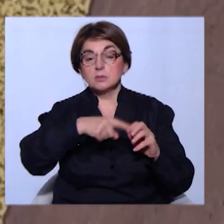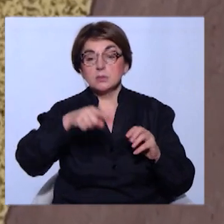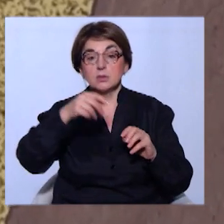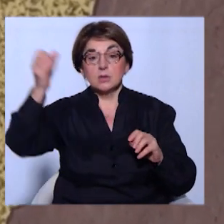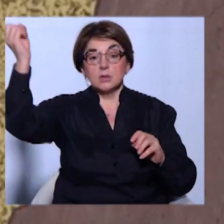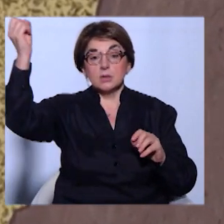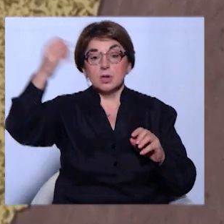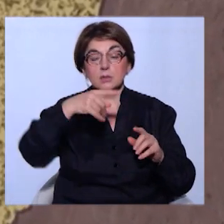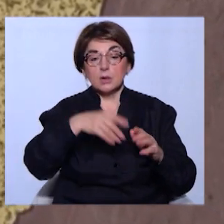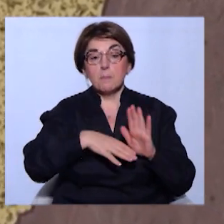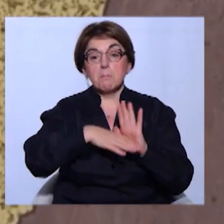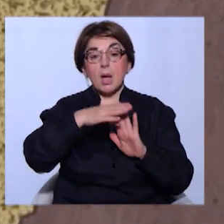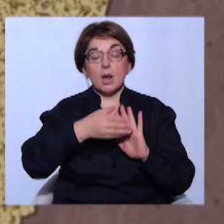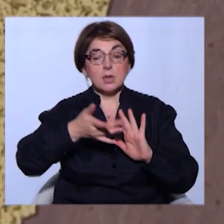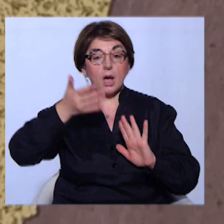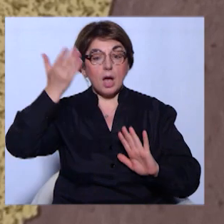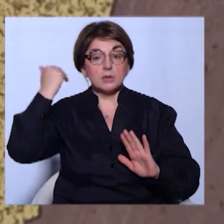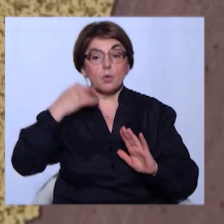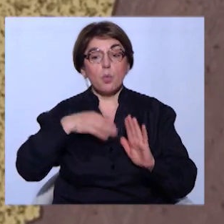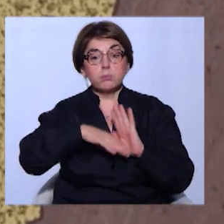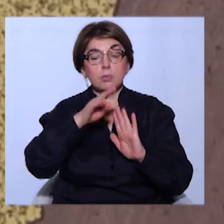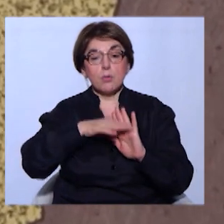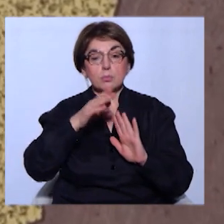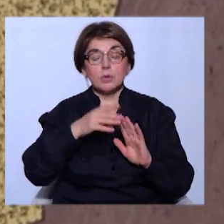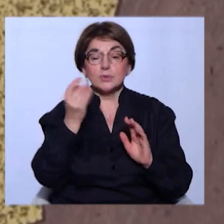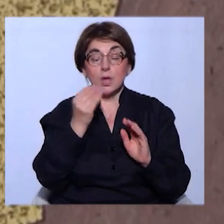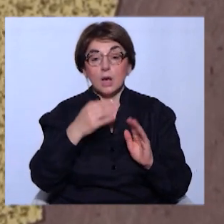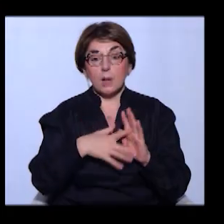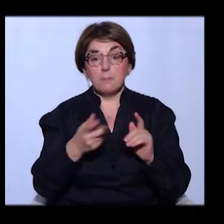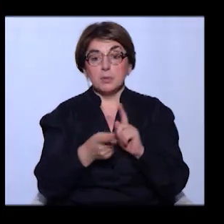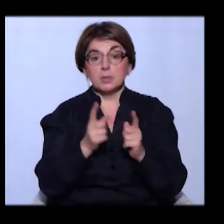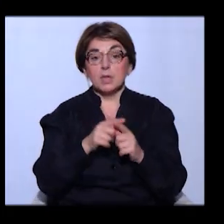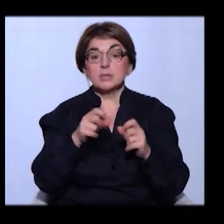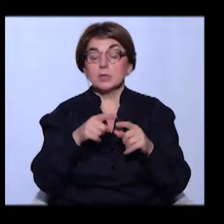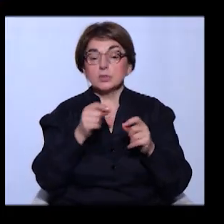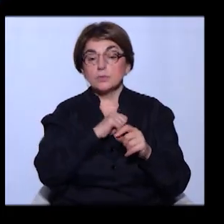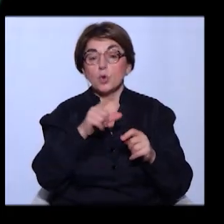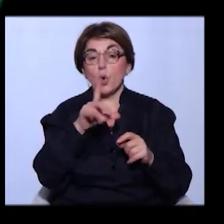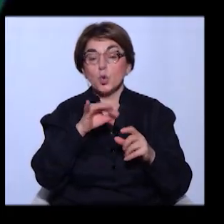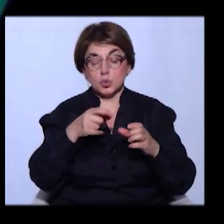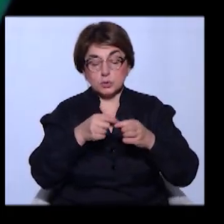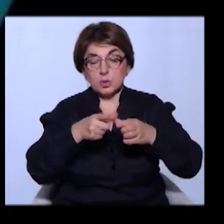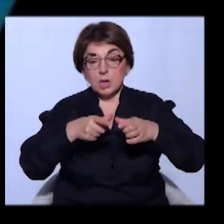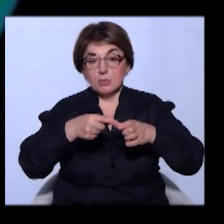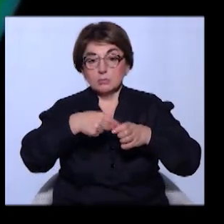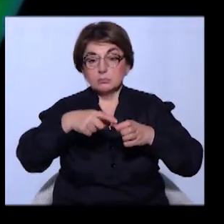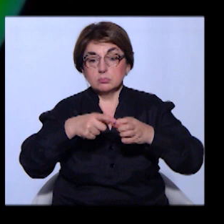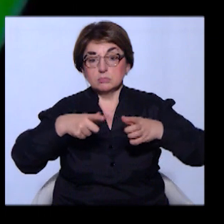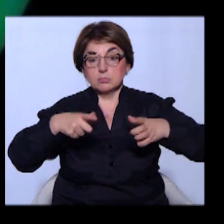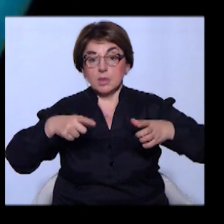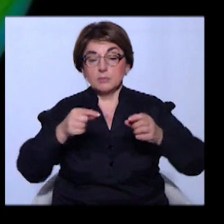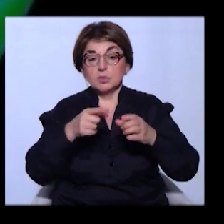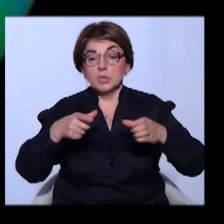ოზონის დაშლისა და წარმოქმნის ბალანსის დარღვევით. ხოლო როდესაც ეს ბალანსი დაცულია, ოზონის შრეც შენარჩუნებულია. თუმცა